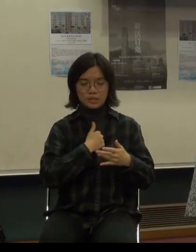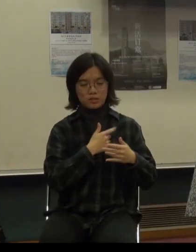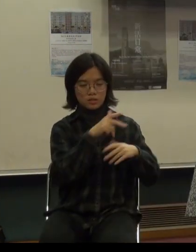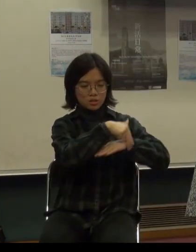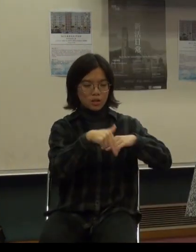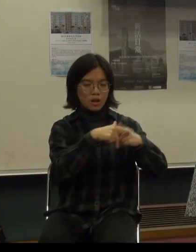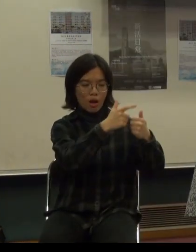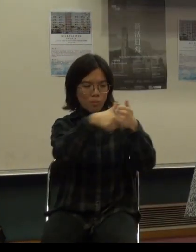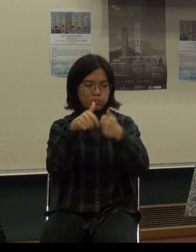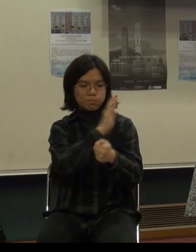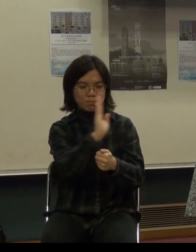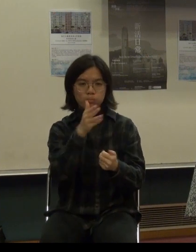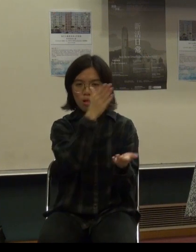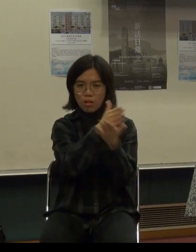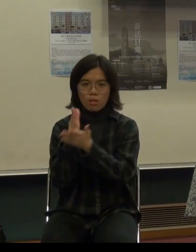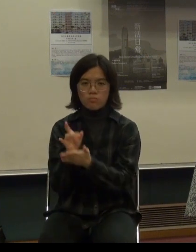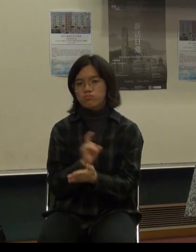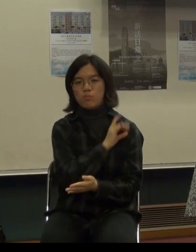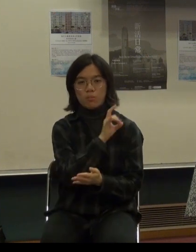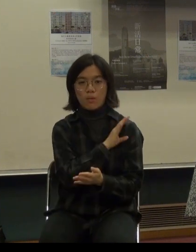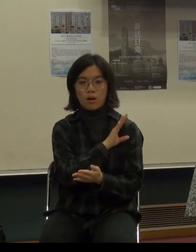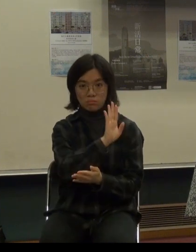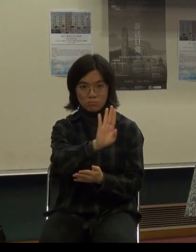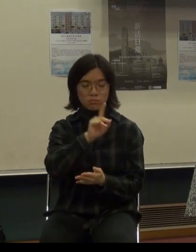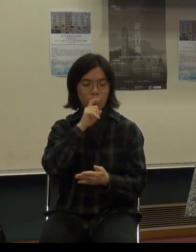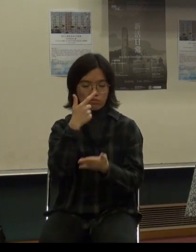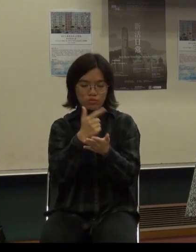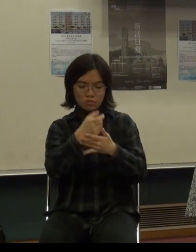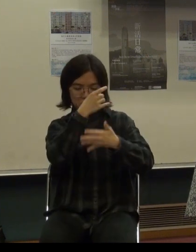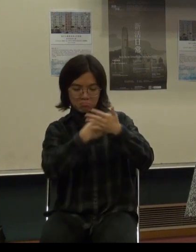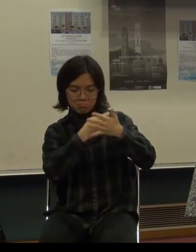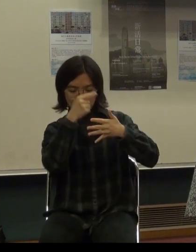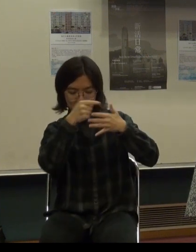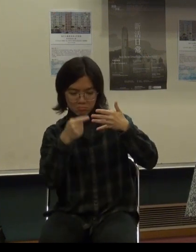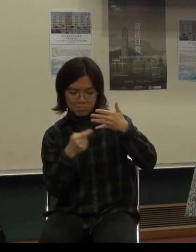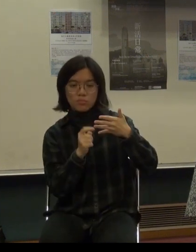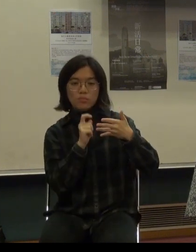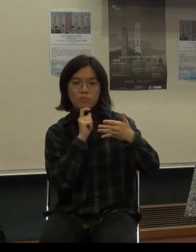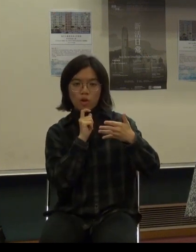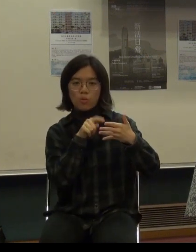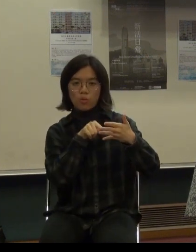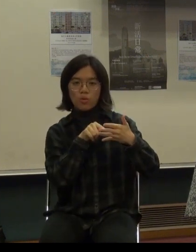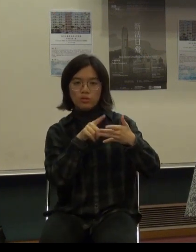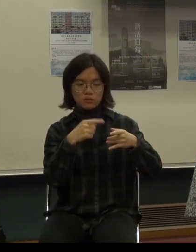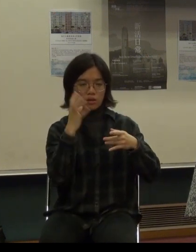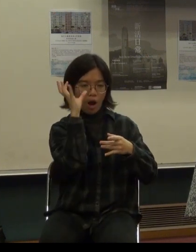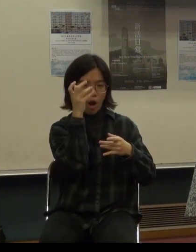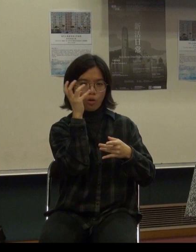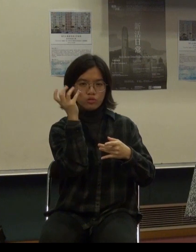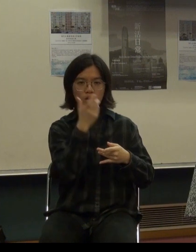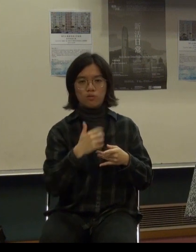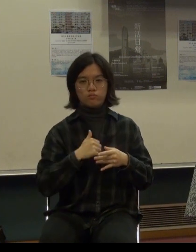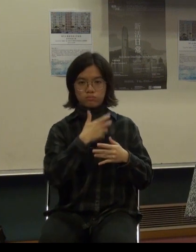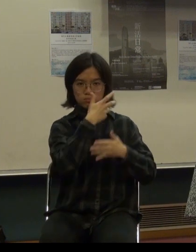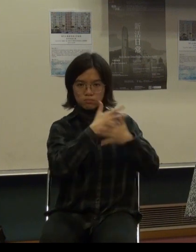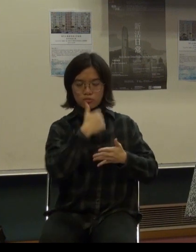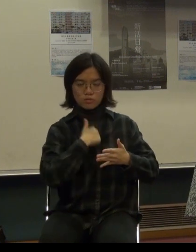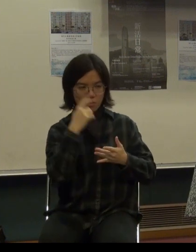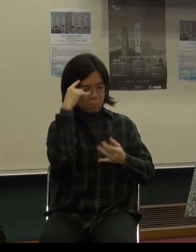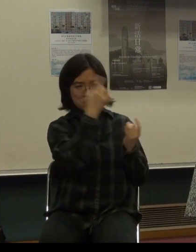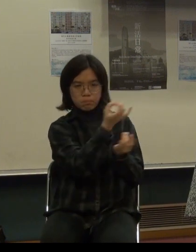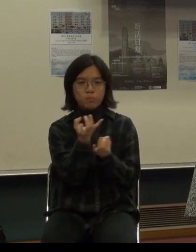幾個大 的原則呢，似乎是那些的歐洲當時的建築師共同是 share 的，即共同是認同